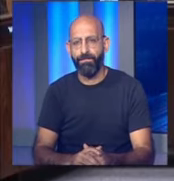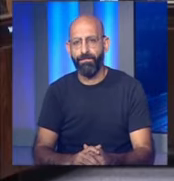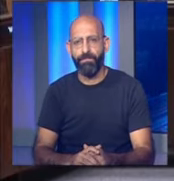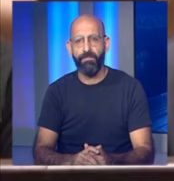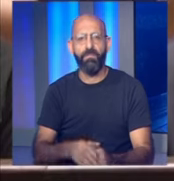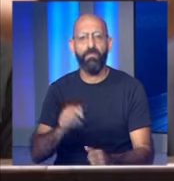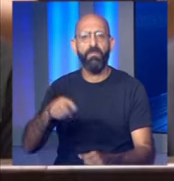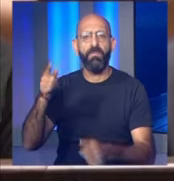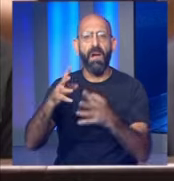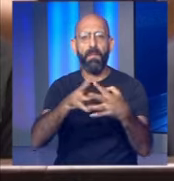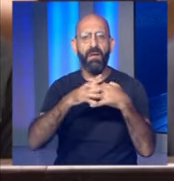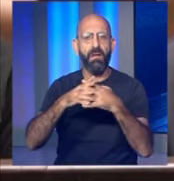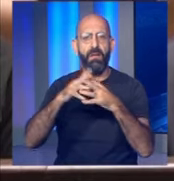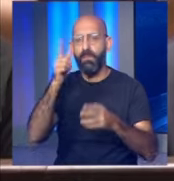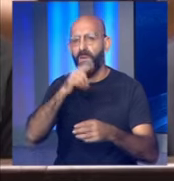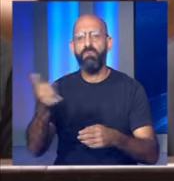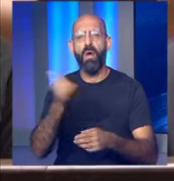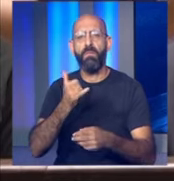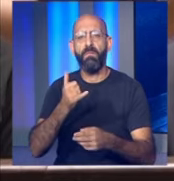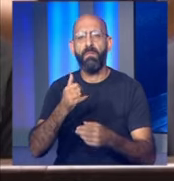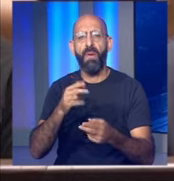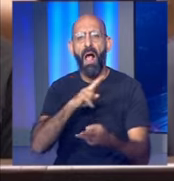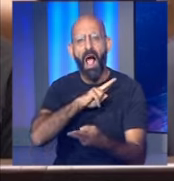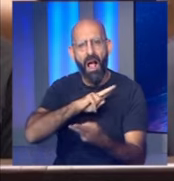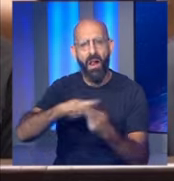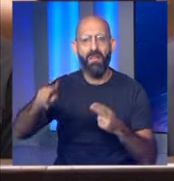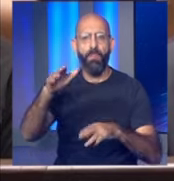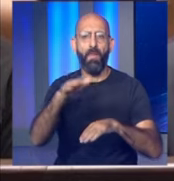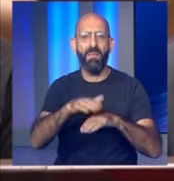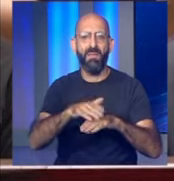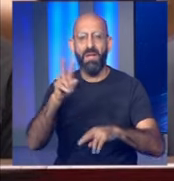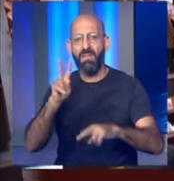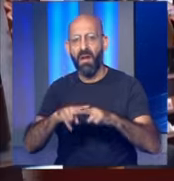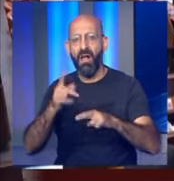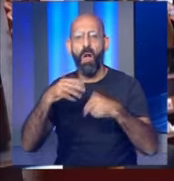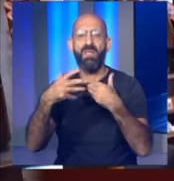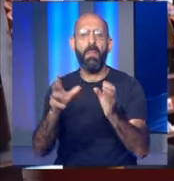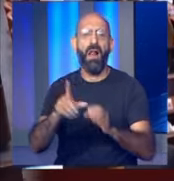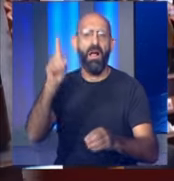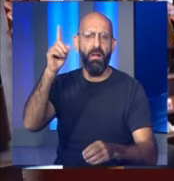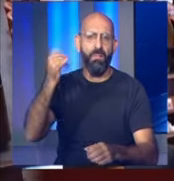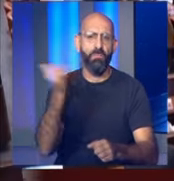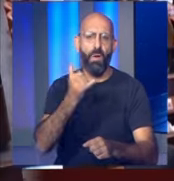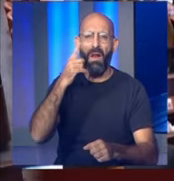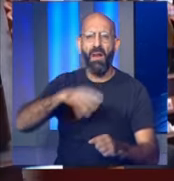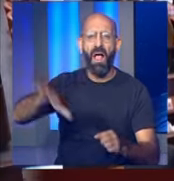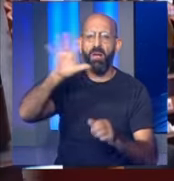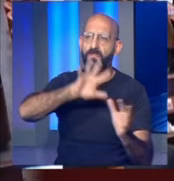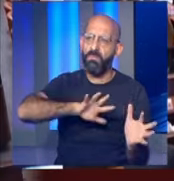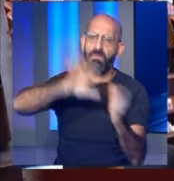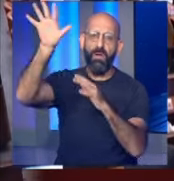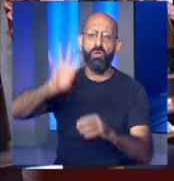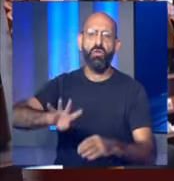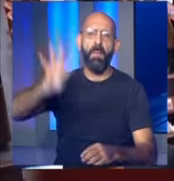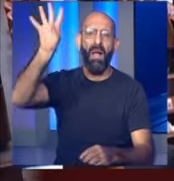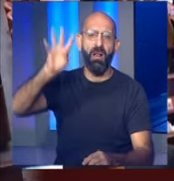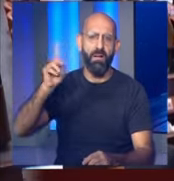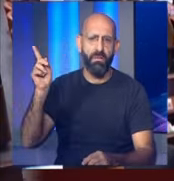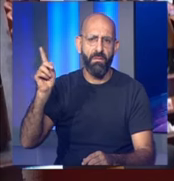كان البنتاغون الأمريكي يأمل في حل دبلوماسي للصراع بين إسرائيل وحزب الله من أجل عودة النازحين إلى شمال